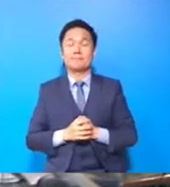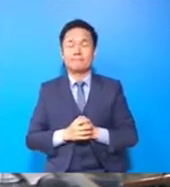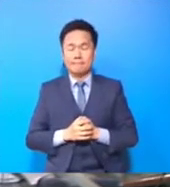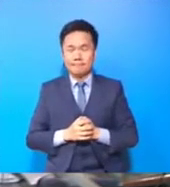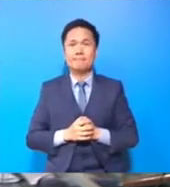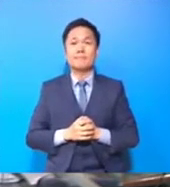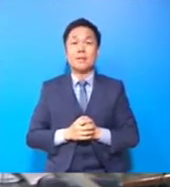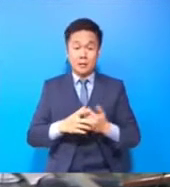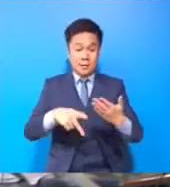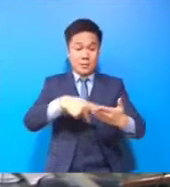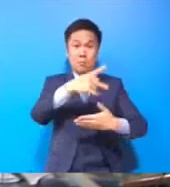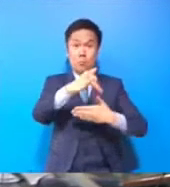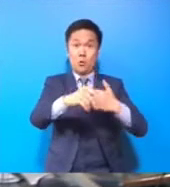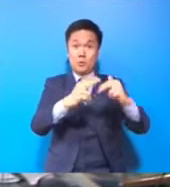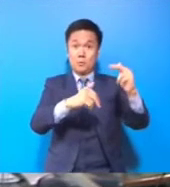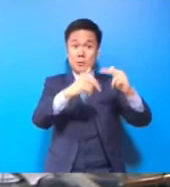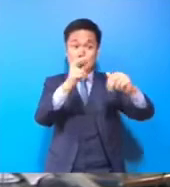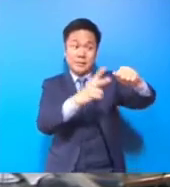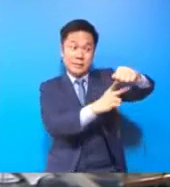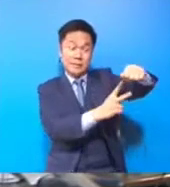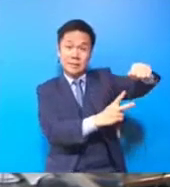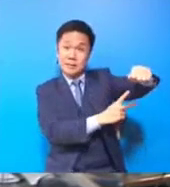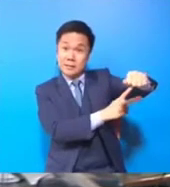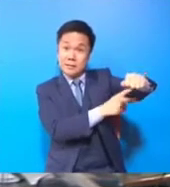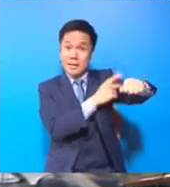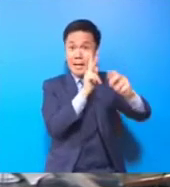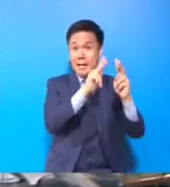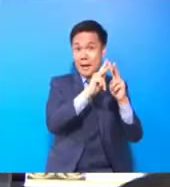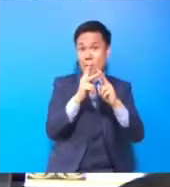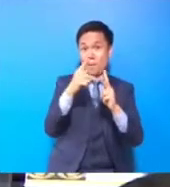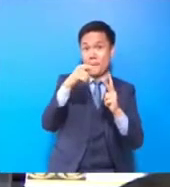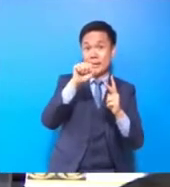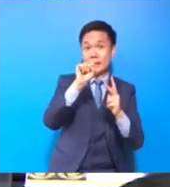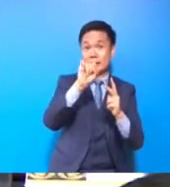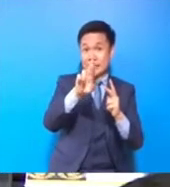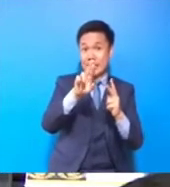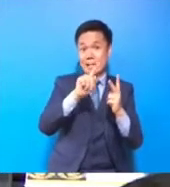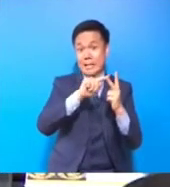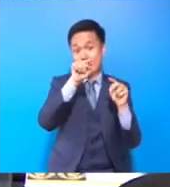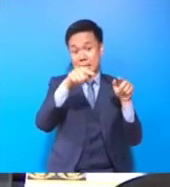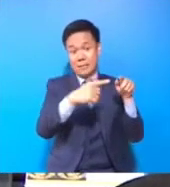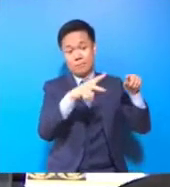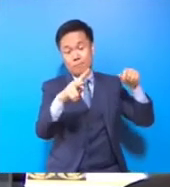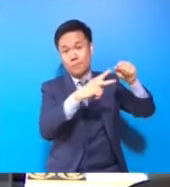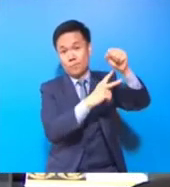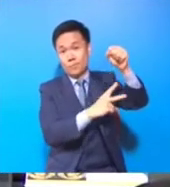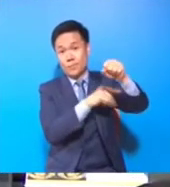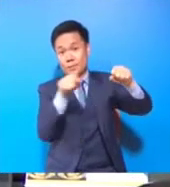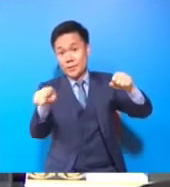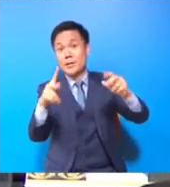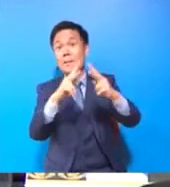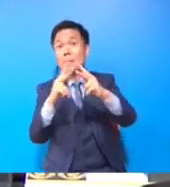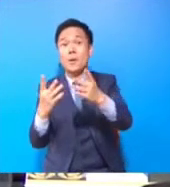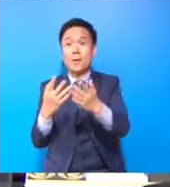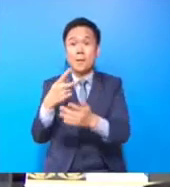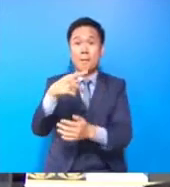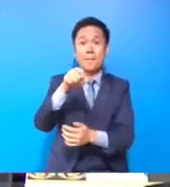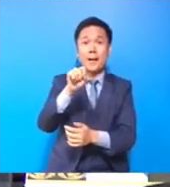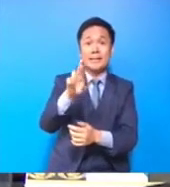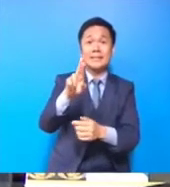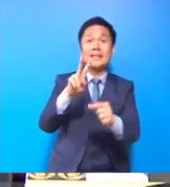tua Project membina jembatan antara Kampung Pasir ra ke Kampung Pasir Klang